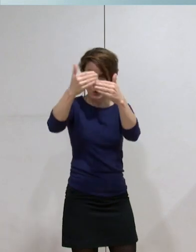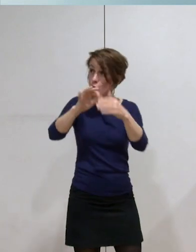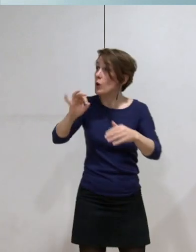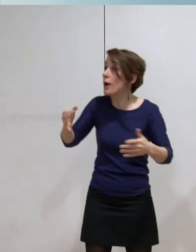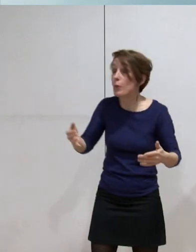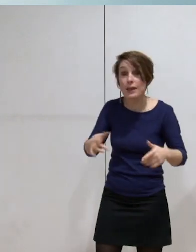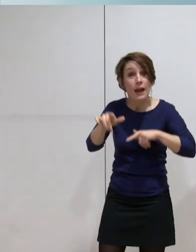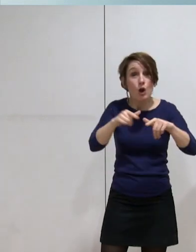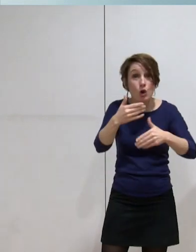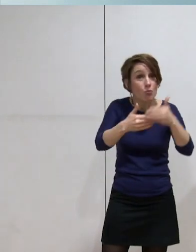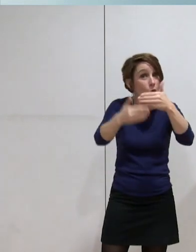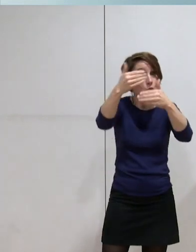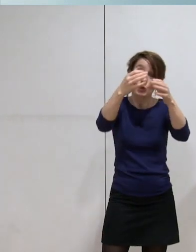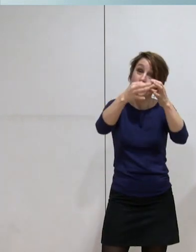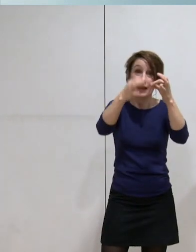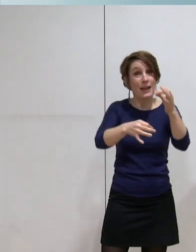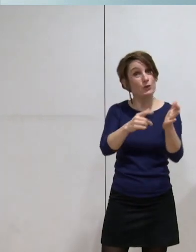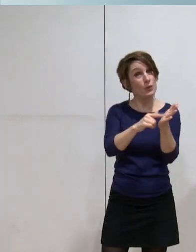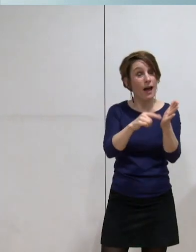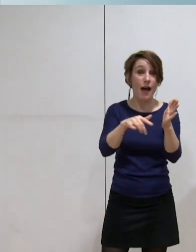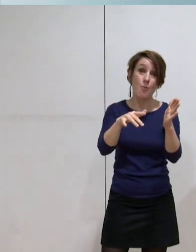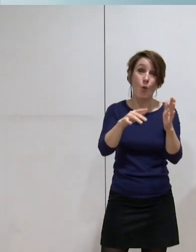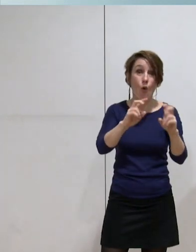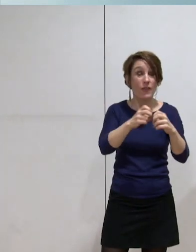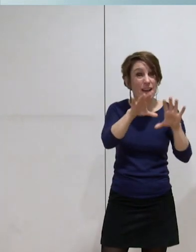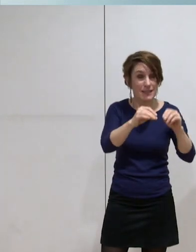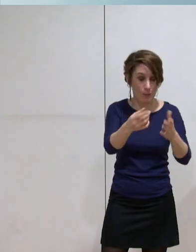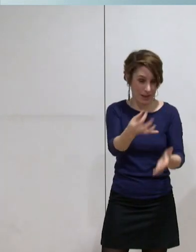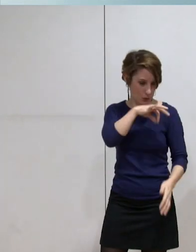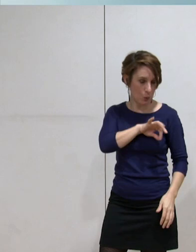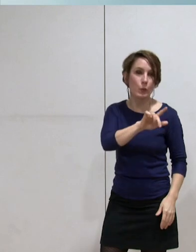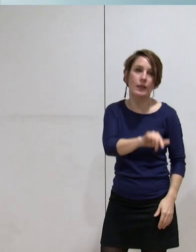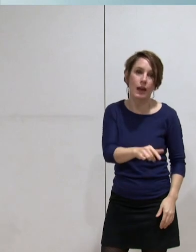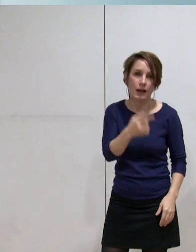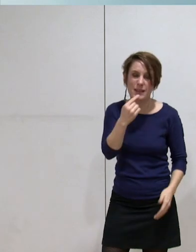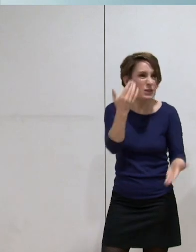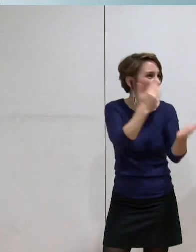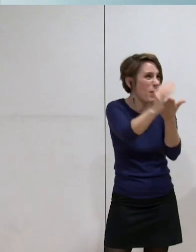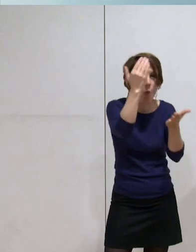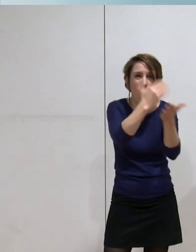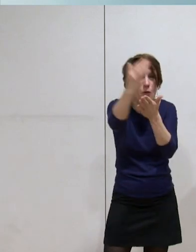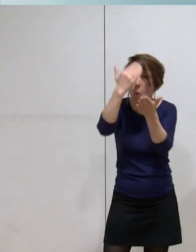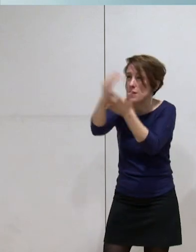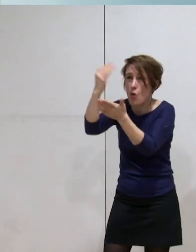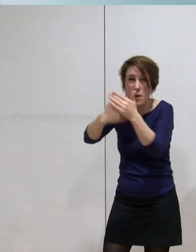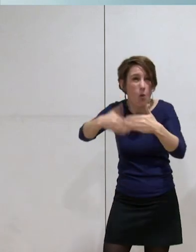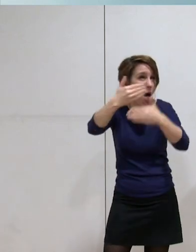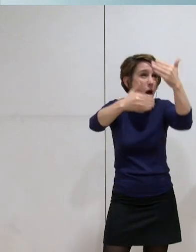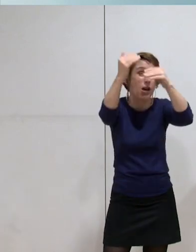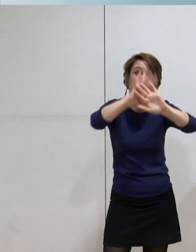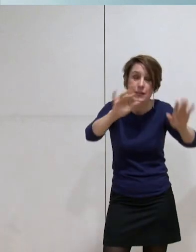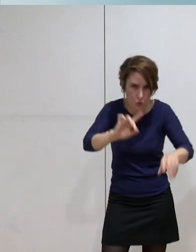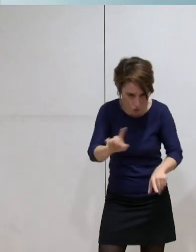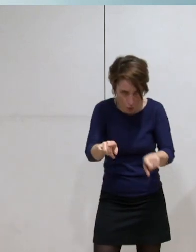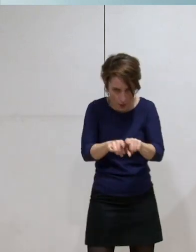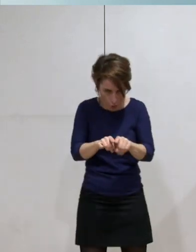des logements dans une ville ce n'est pas seulement faire du béton comme nous l'avons entendu à outrance durant des années c'est aussi se donner les